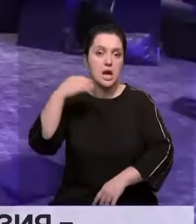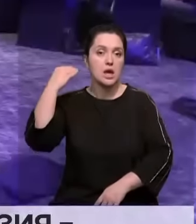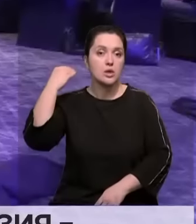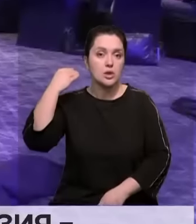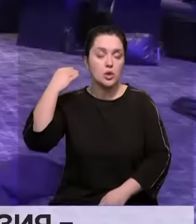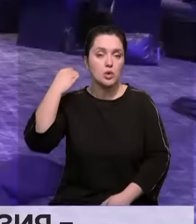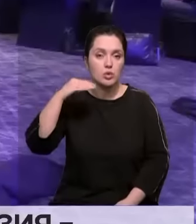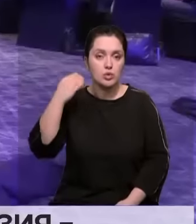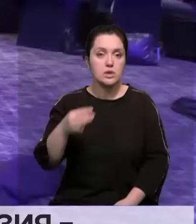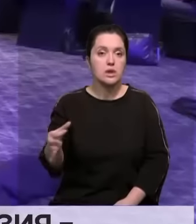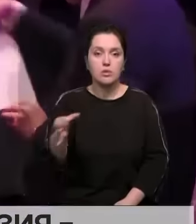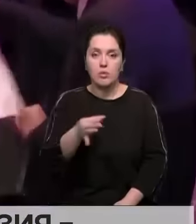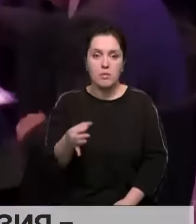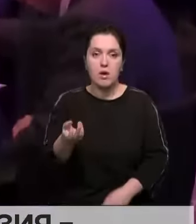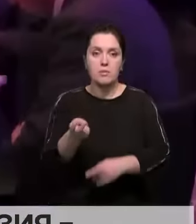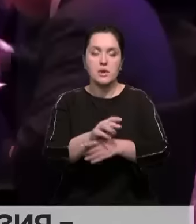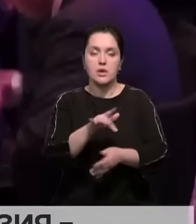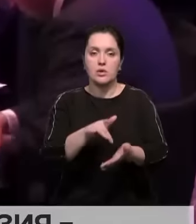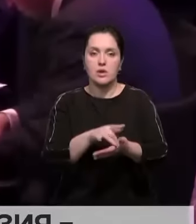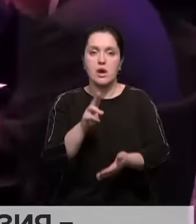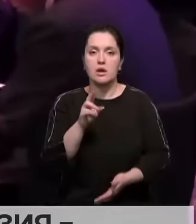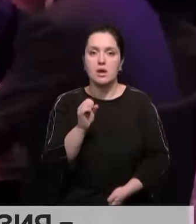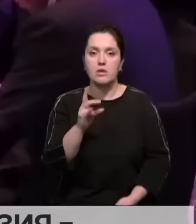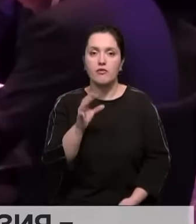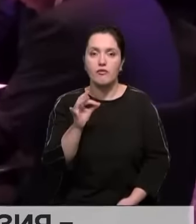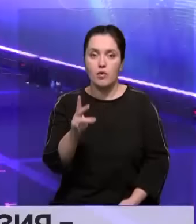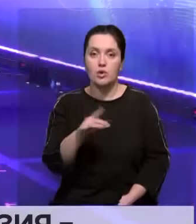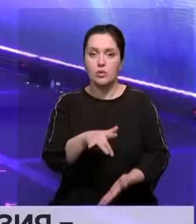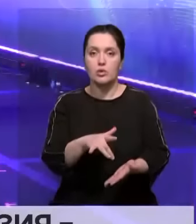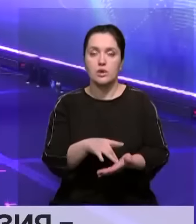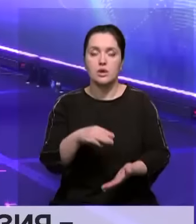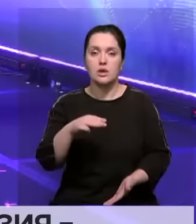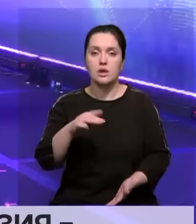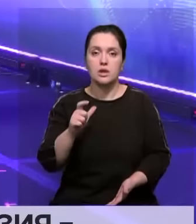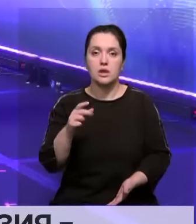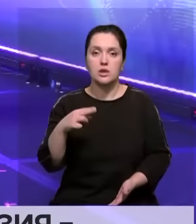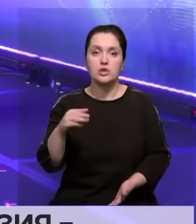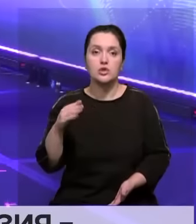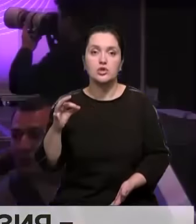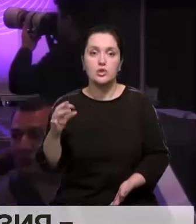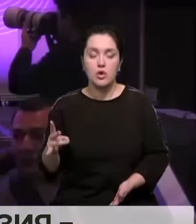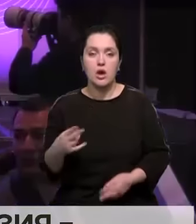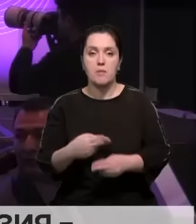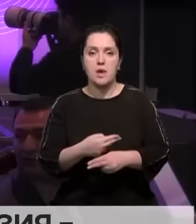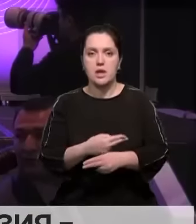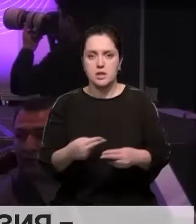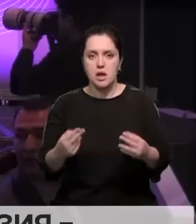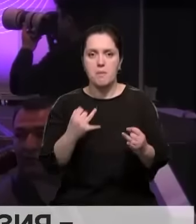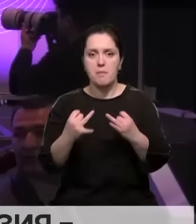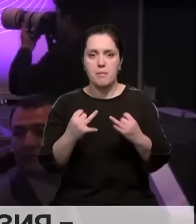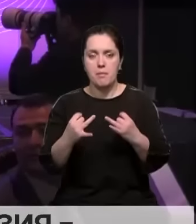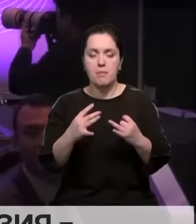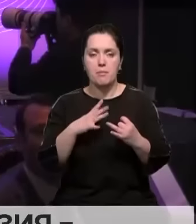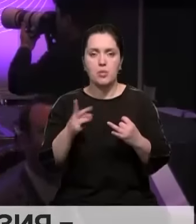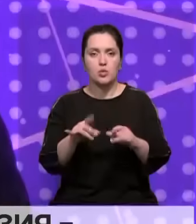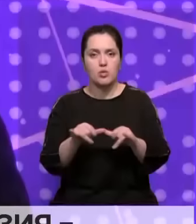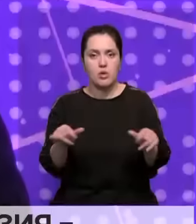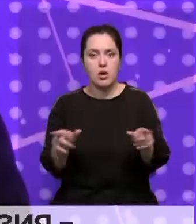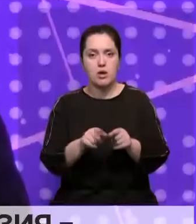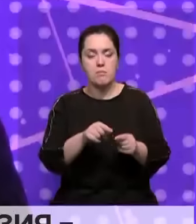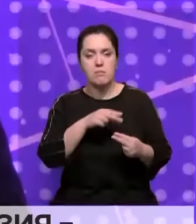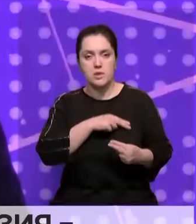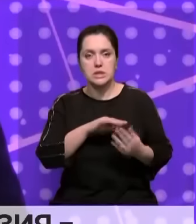рамках визита делегация Туркестанской области посетила провинцию Канвон и город Джон. Основной темой переговоров стало развитие